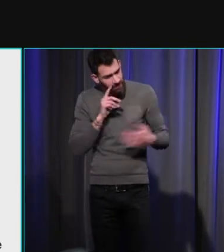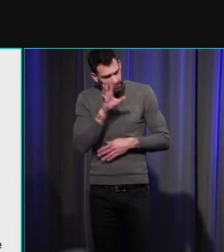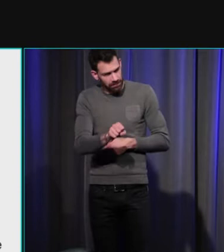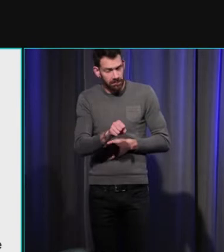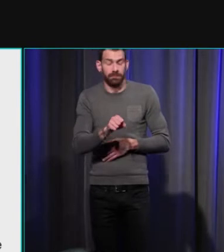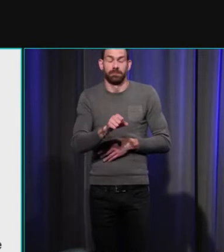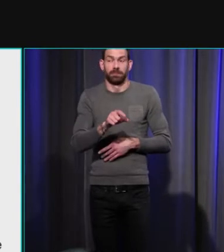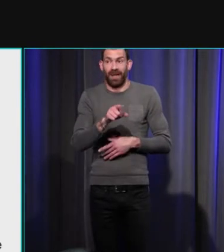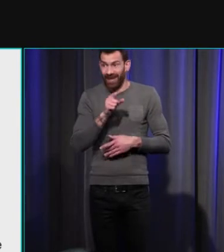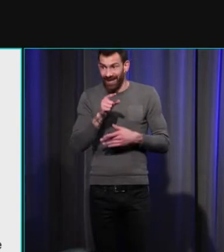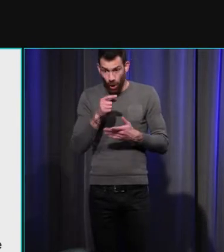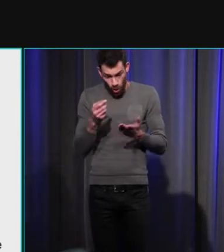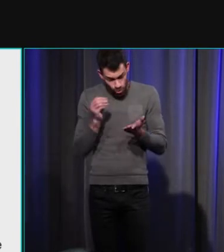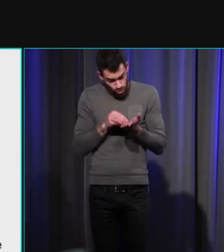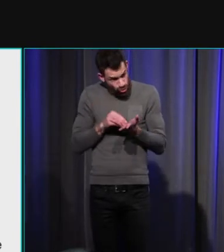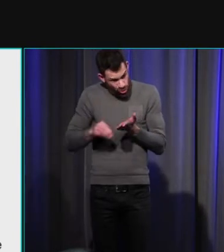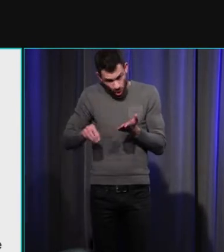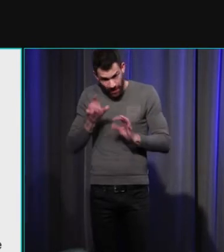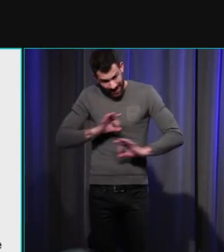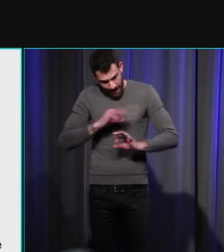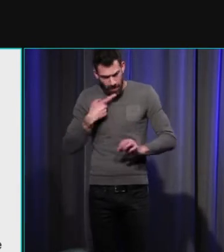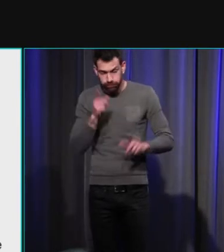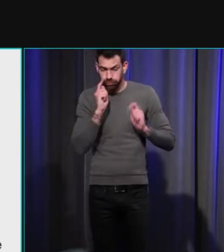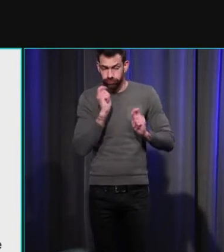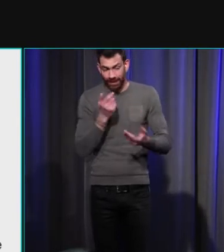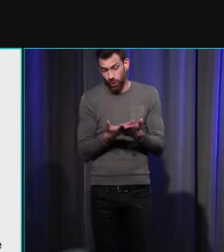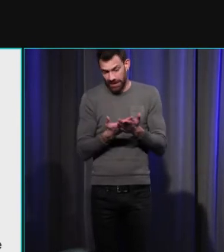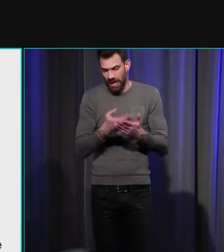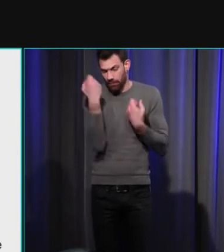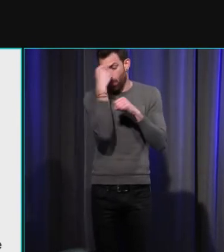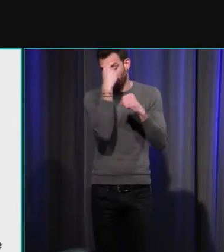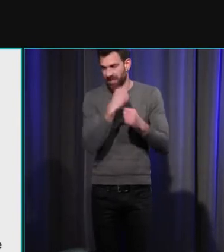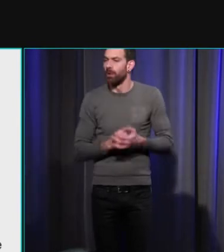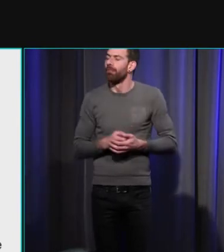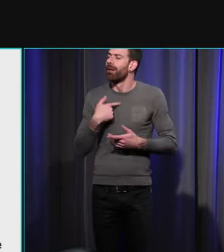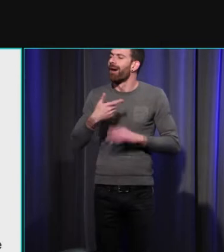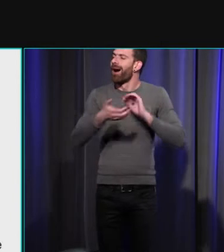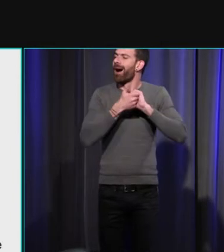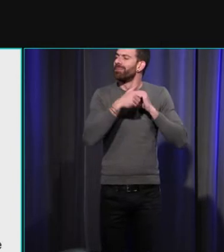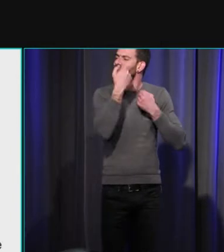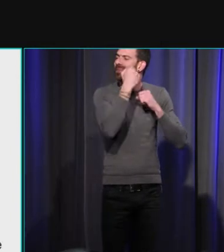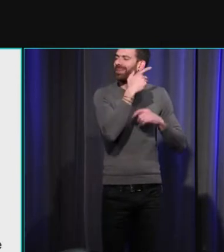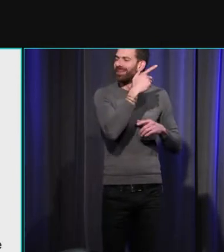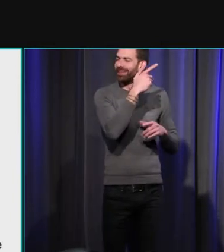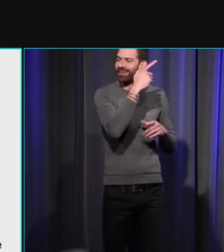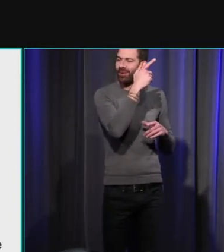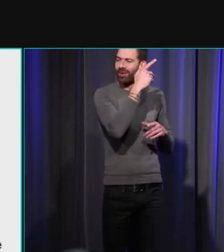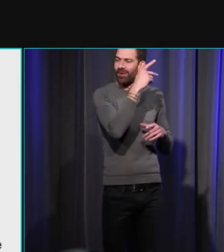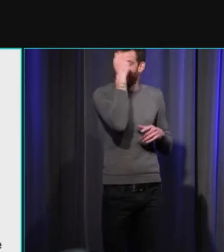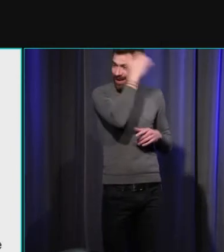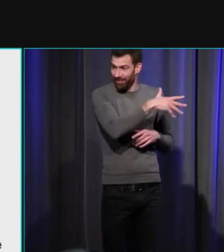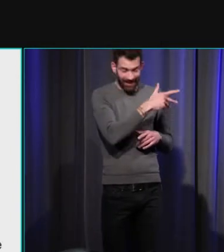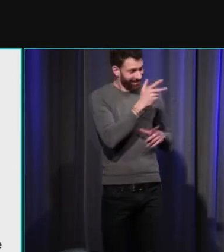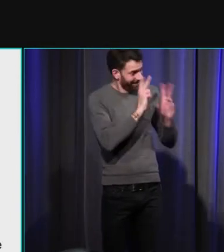pas de note en bas de page méfie toi c'est du protestant j'ai raconté ça l'ami protestant américain qui a rigolé il m'a dit ah c'est amusant parce que mon me disait